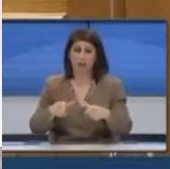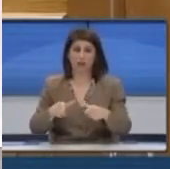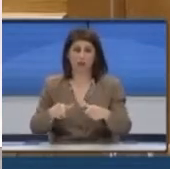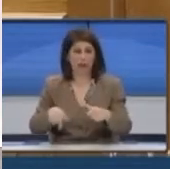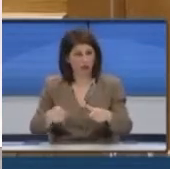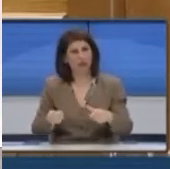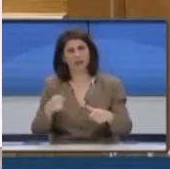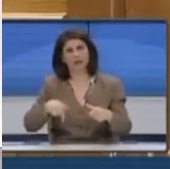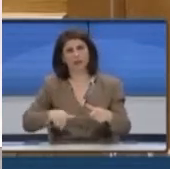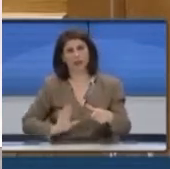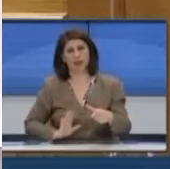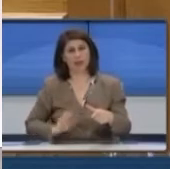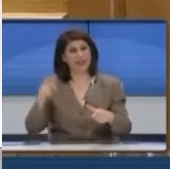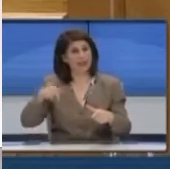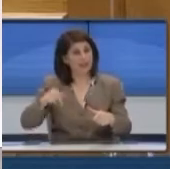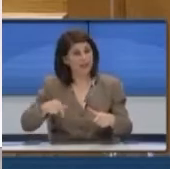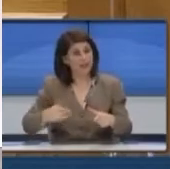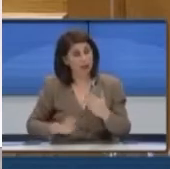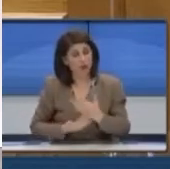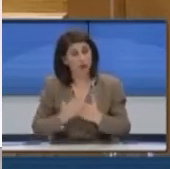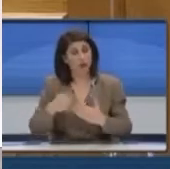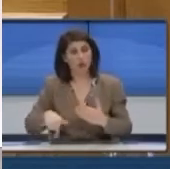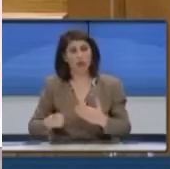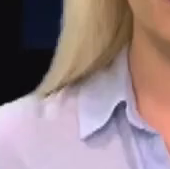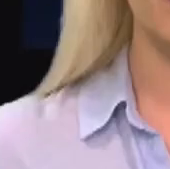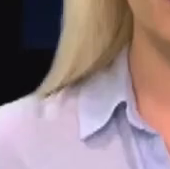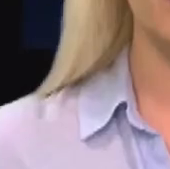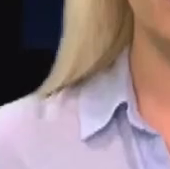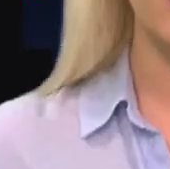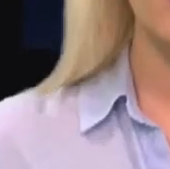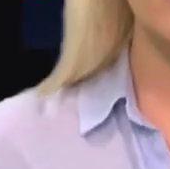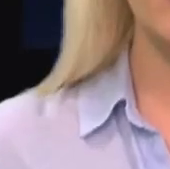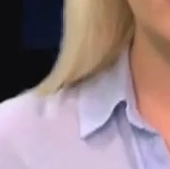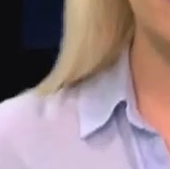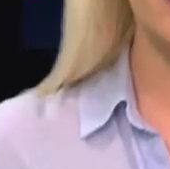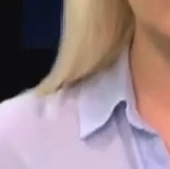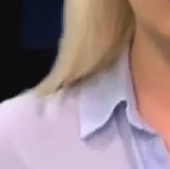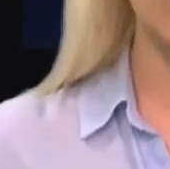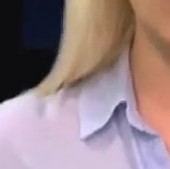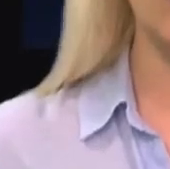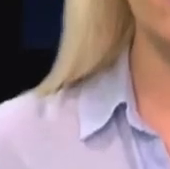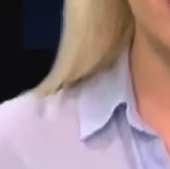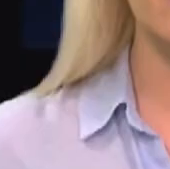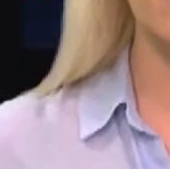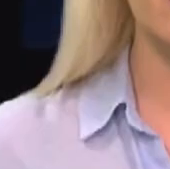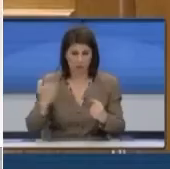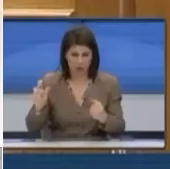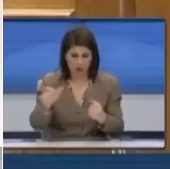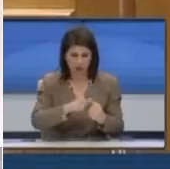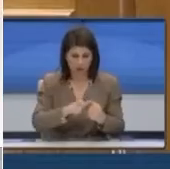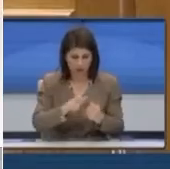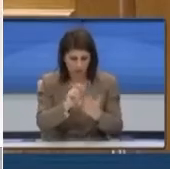εισακουστεί οι προτάσεις της Ελληνικής Λύσης. Με βάση ένα πλήρες χρονολόγιο εξέλιξης